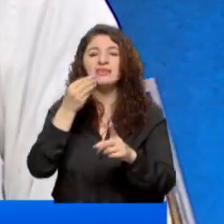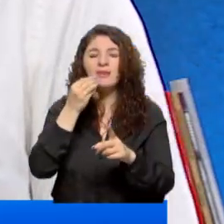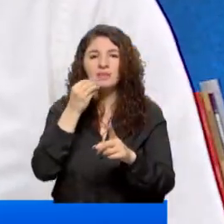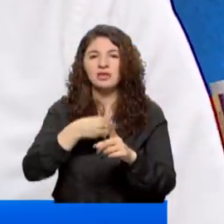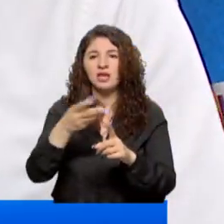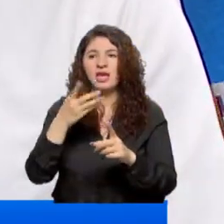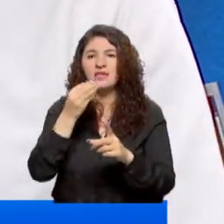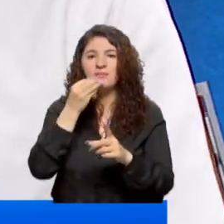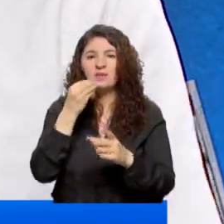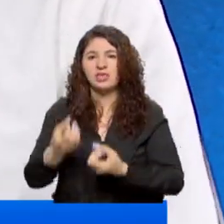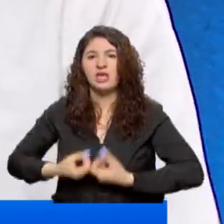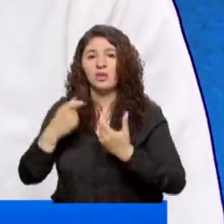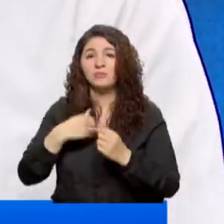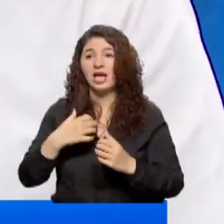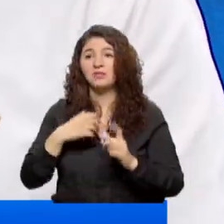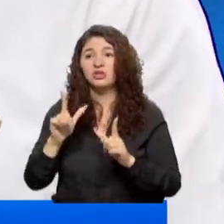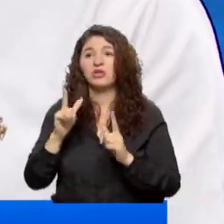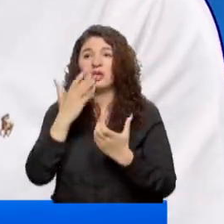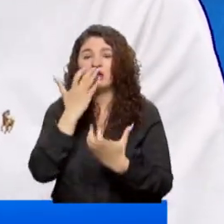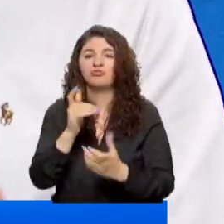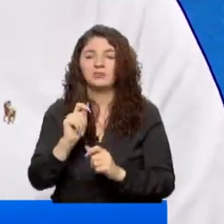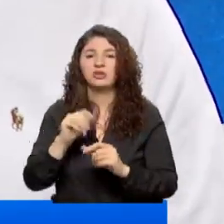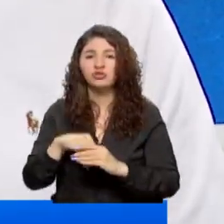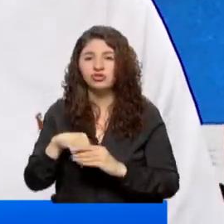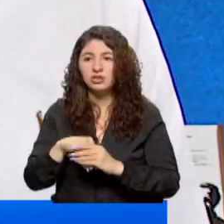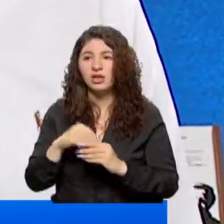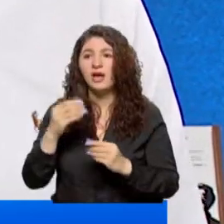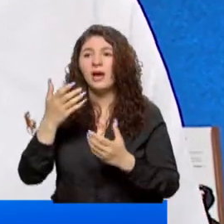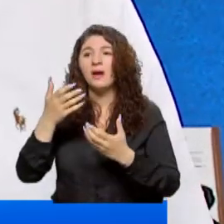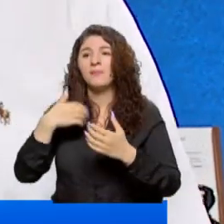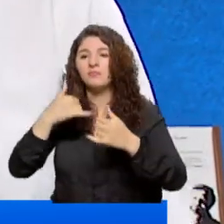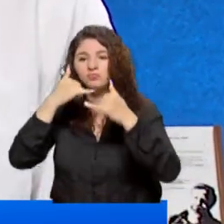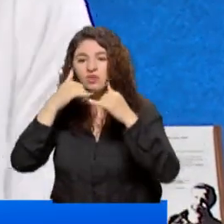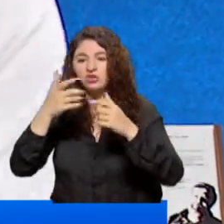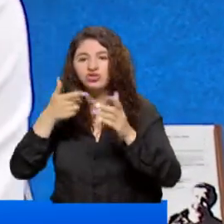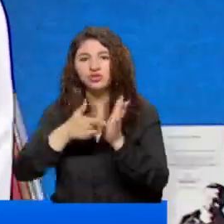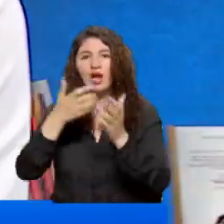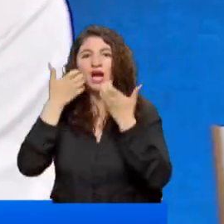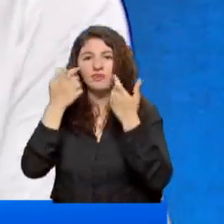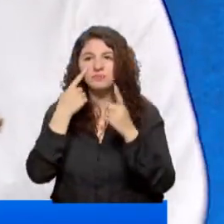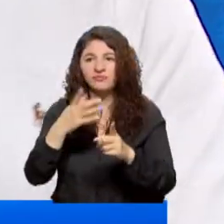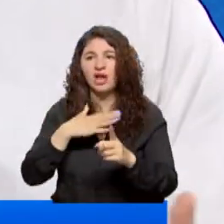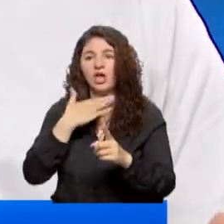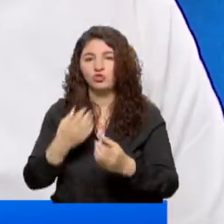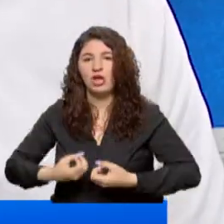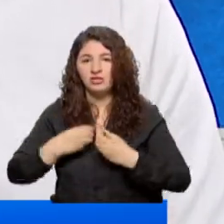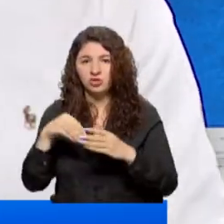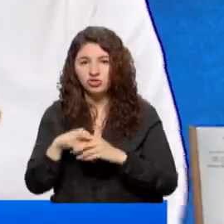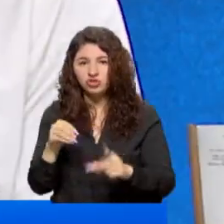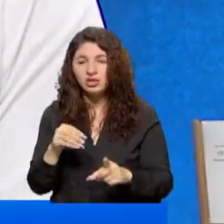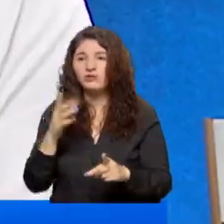yemini yetiştiriyorum kendi ihtiyaçlarını karşılamak açısından besi çiftliği var et üretimi için